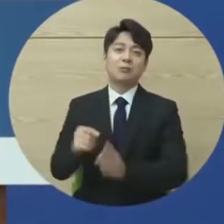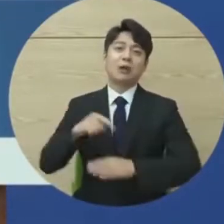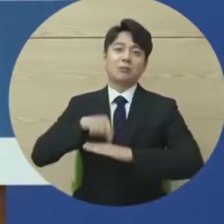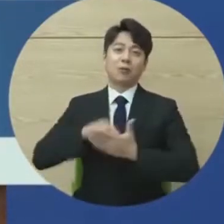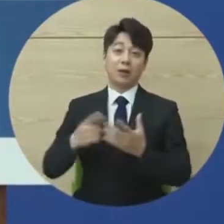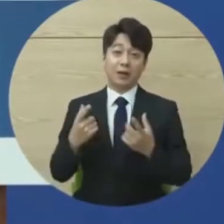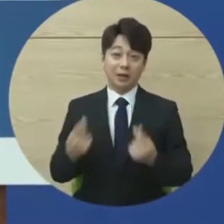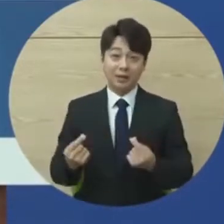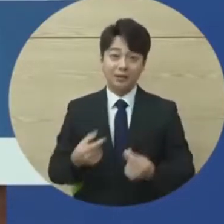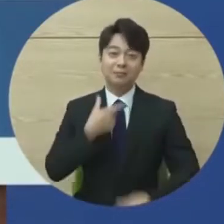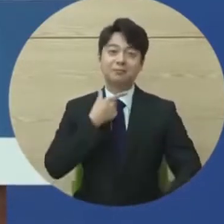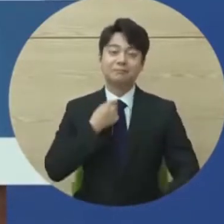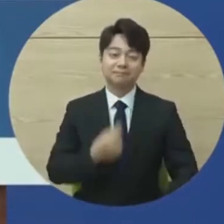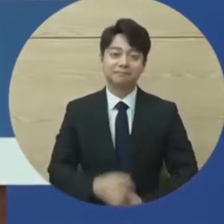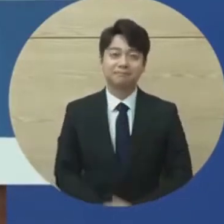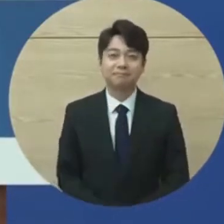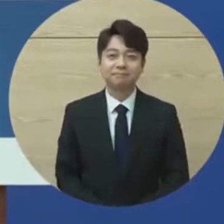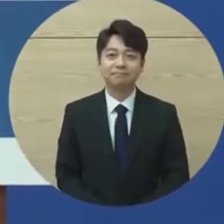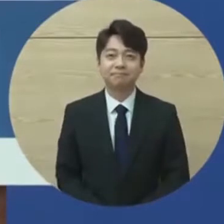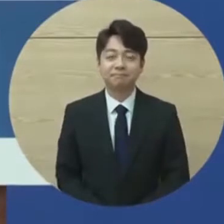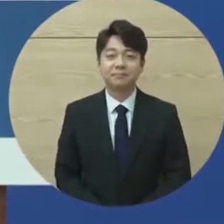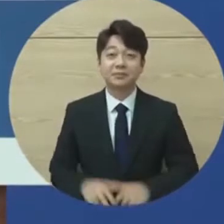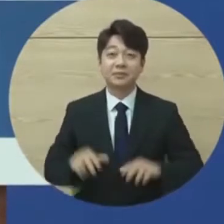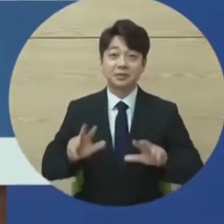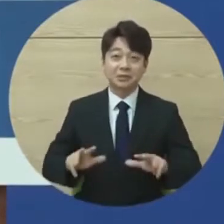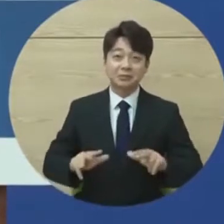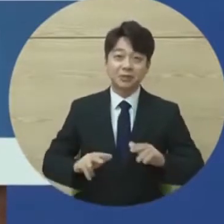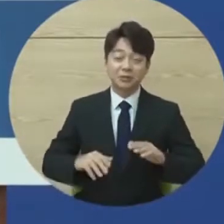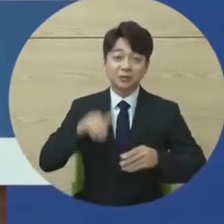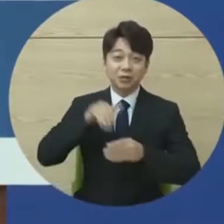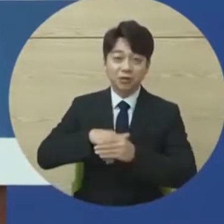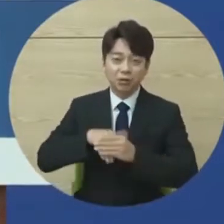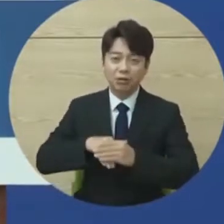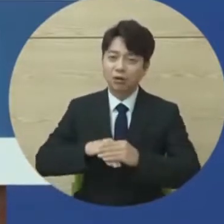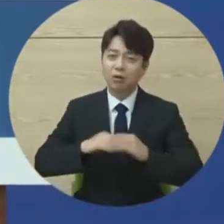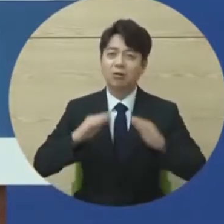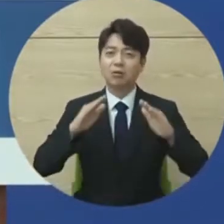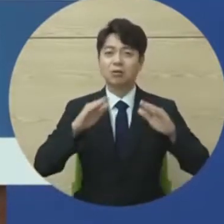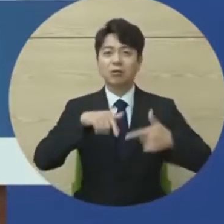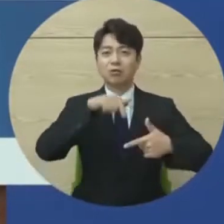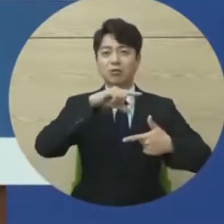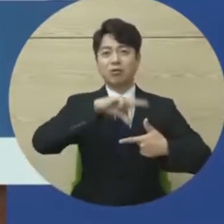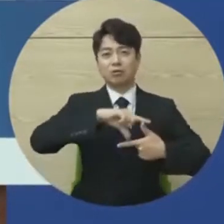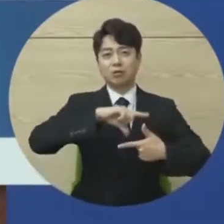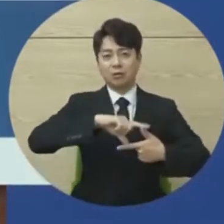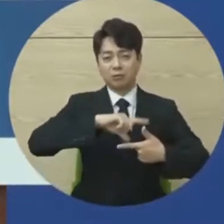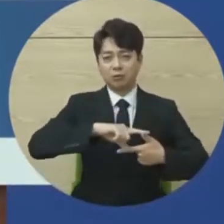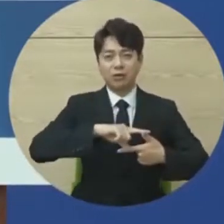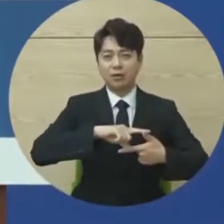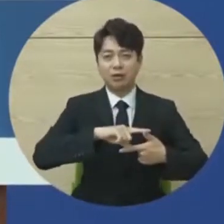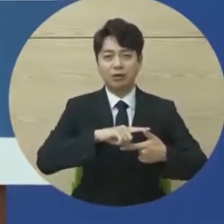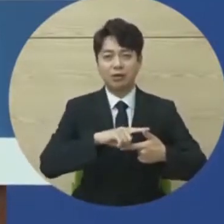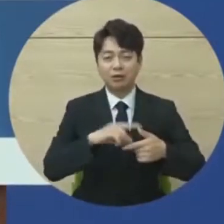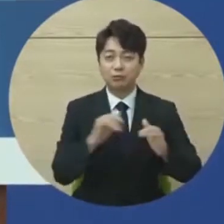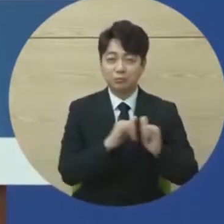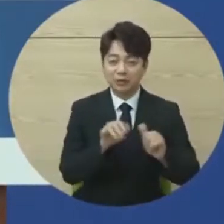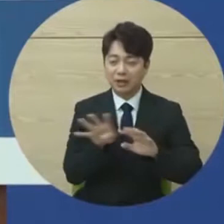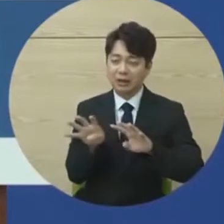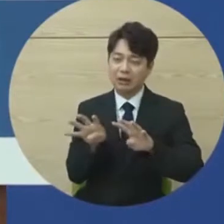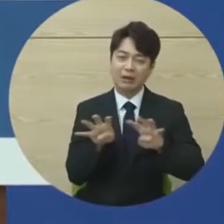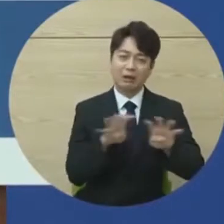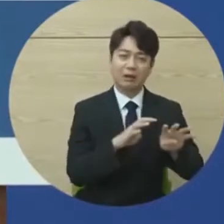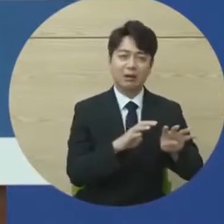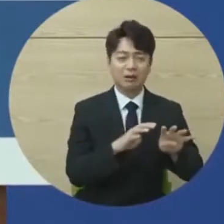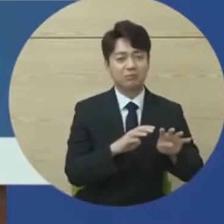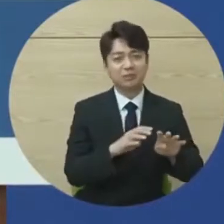총선에서 영남권의 민심은 돌아섰습니다. 그렇다고 좌절할 수는 없습니다. 노무현의